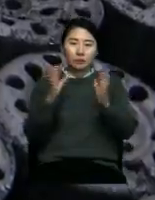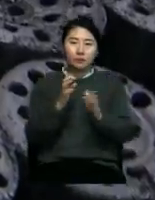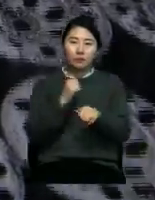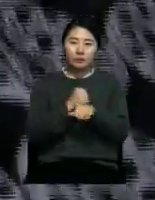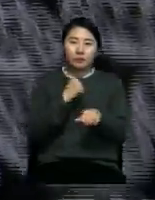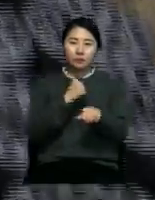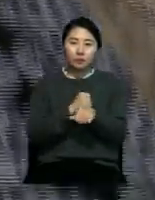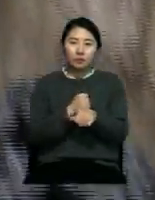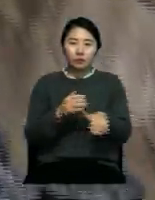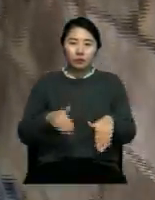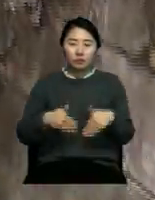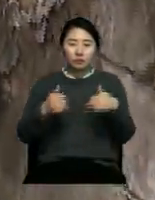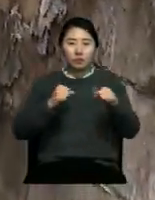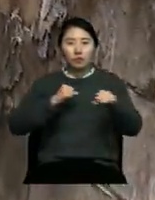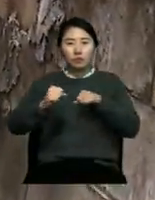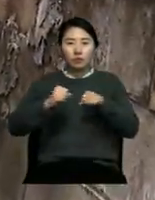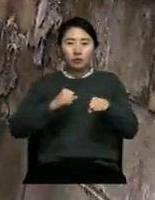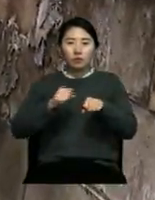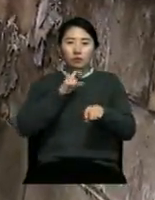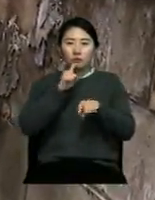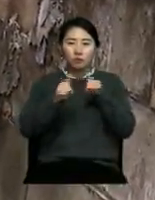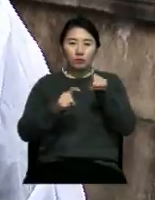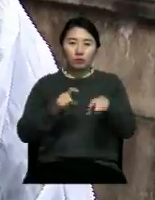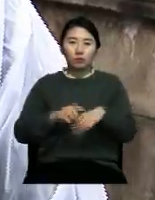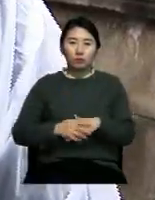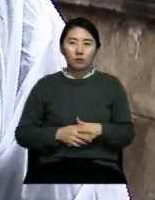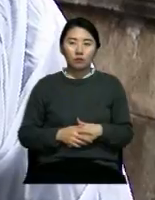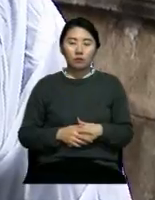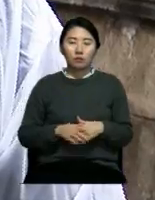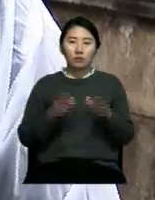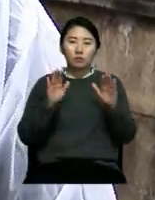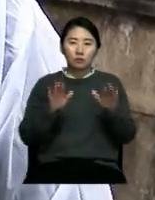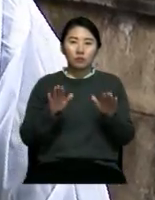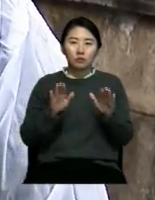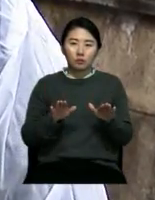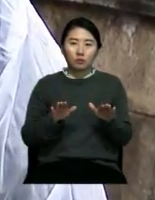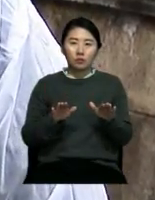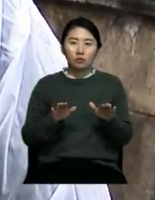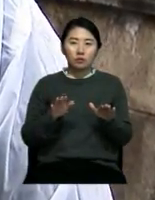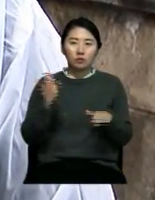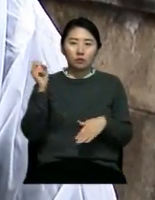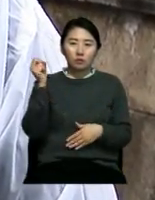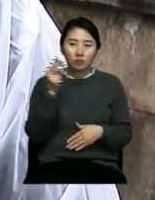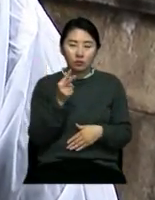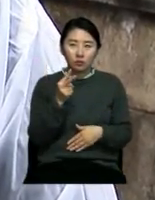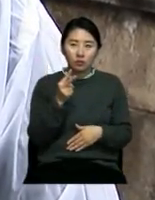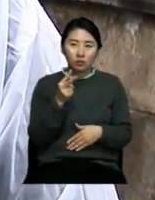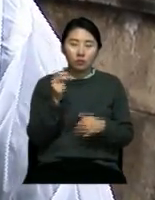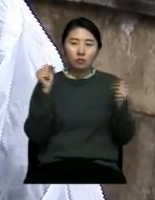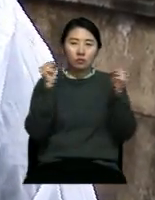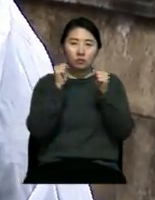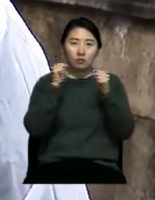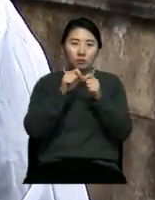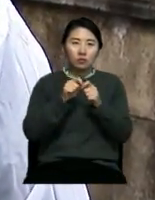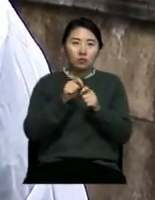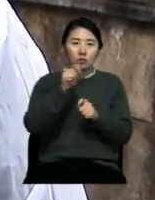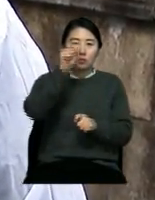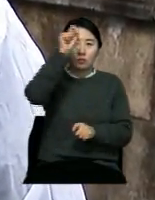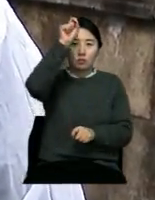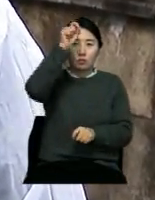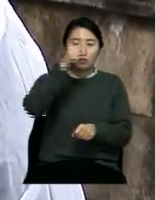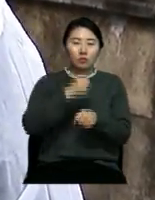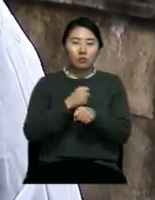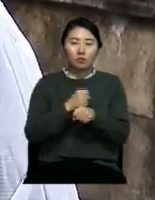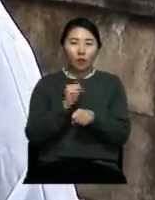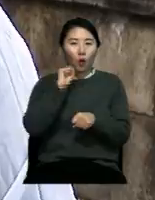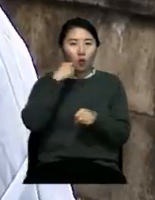함께하며 따사로움 운동을 실천합니다. 금년에는 또 겨울이 길다고 그래가지고